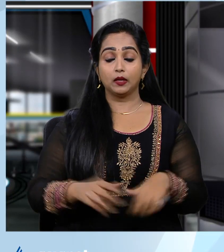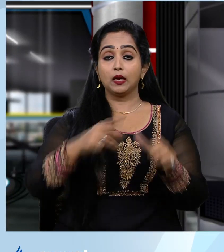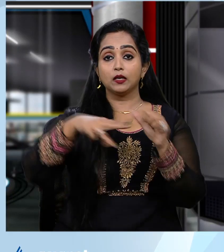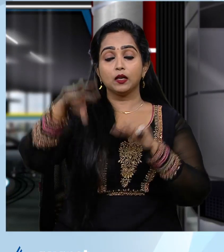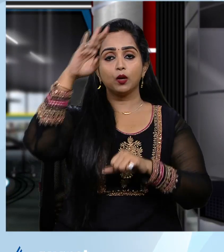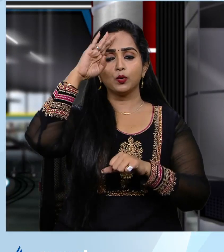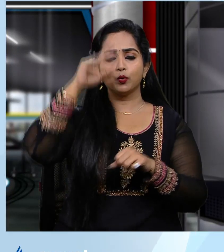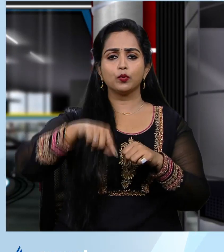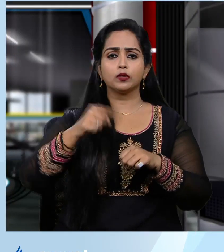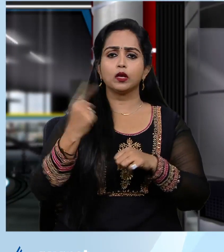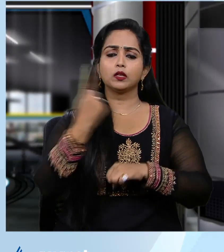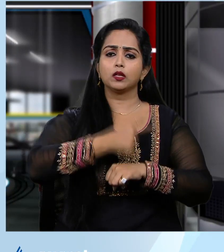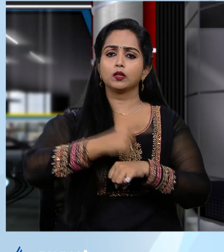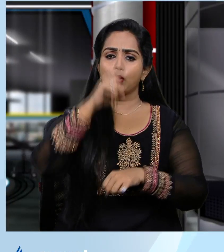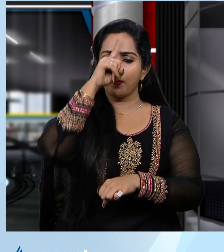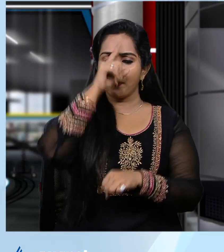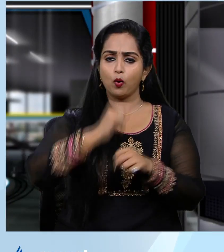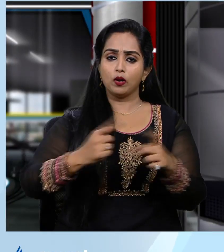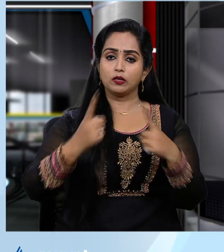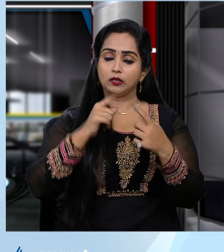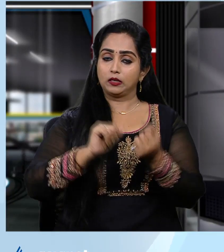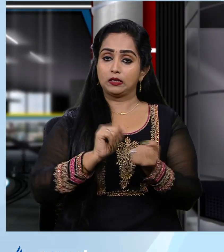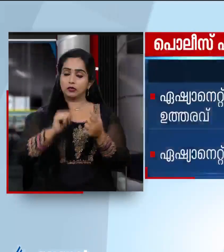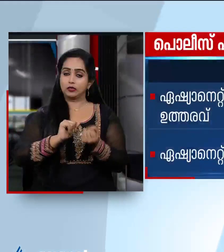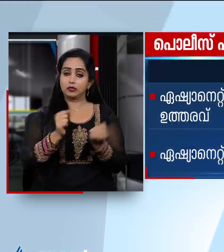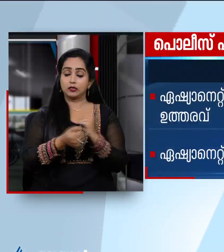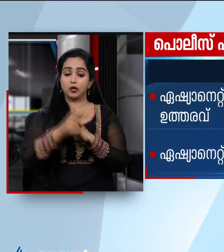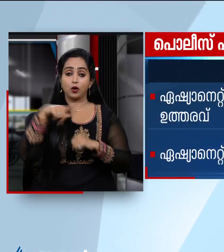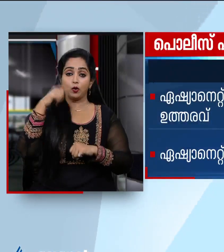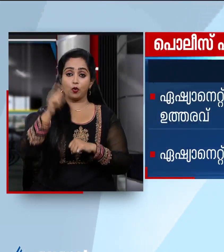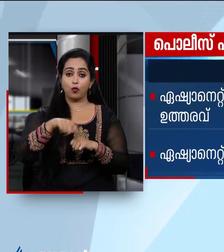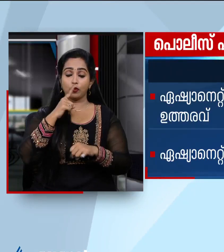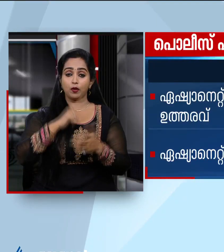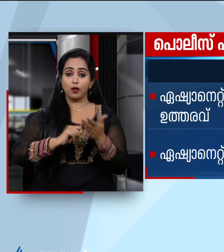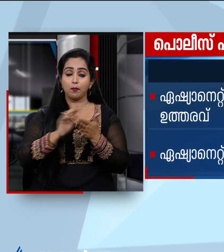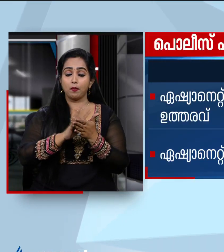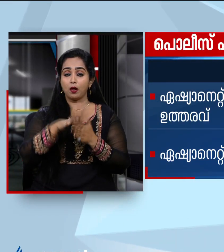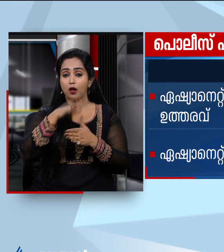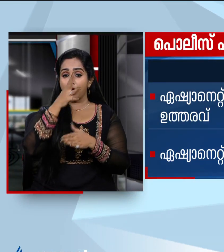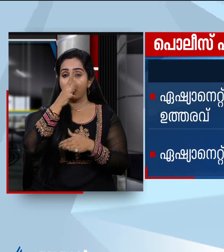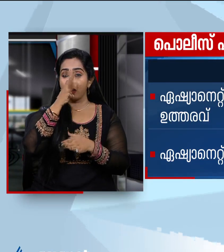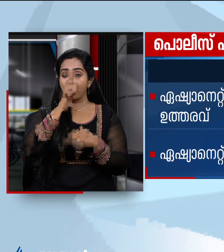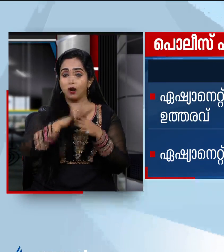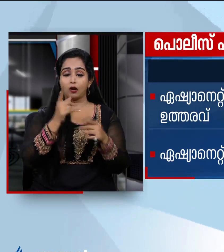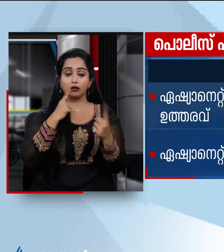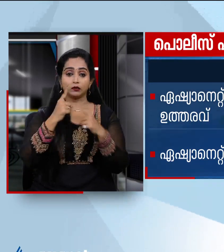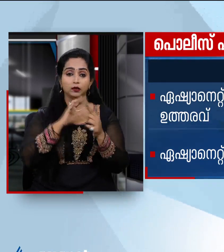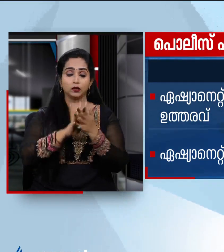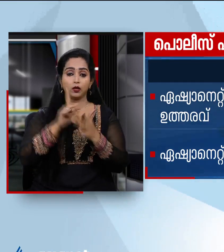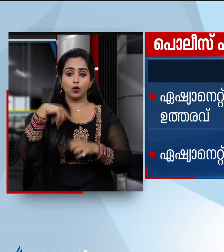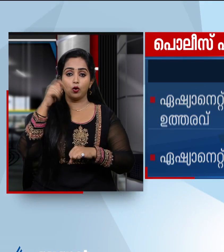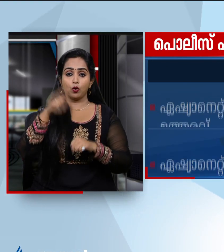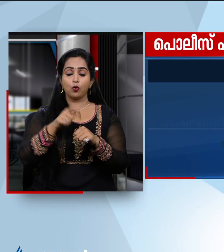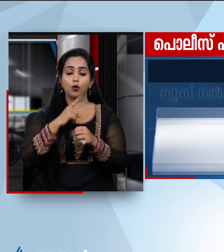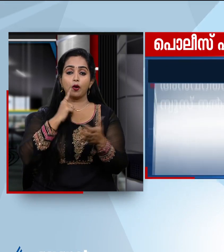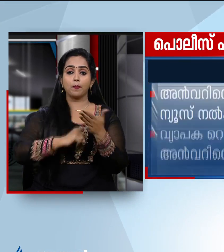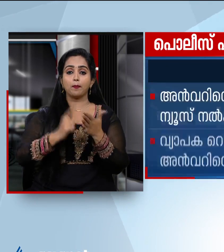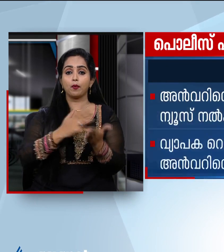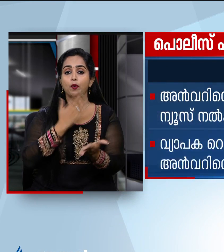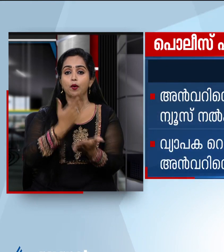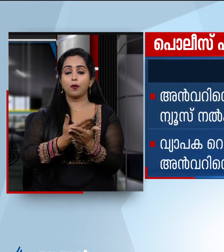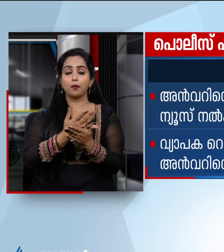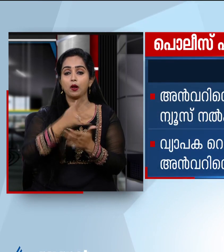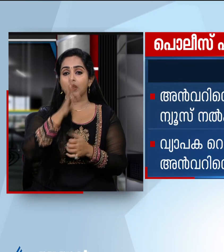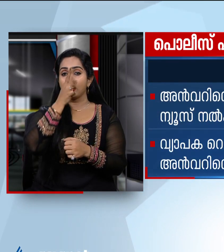ഏഷ്യാനെറ്റ് ന്യൂസിൽ ഇന്നത്തെ പോലീസ് പരിശോധന മാറ്റാൻ കോടതി ഉത്തരവ്. ഏഷ്യാനെറ്റ് ന്യൂസിൽ വ്യാപക റെയ്ഡിന് കോടതി ഉത്തരവിട്ടുവെന്ന പി വി അൻവറിന്റെ തെറ്റിദ്ധരിപ്പിക്കുന്ന